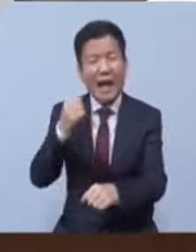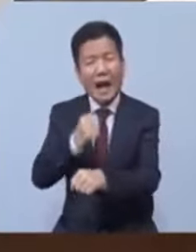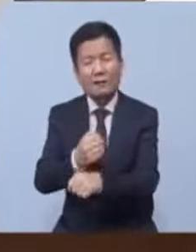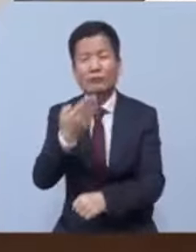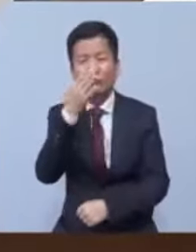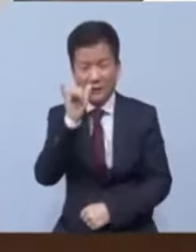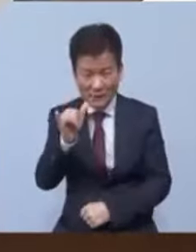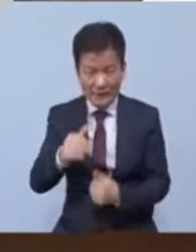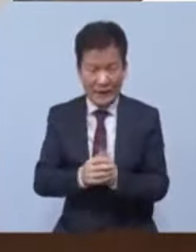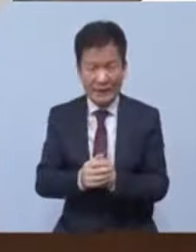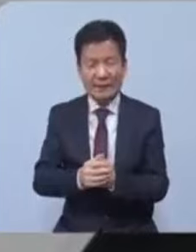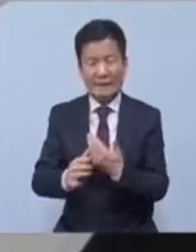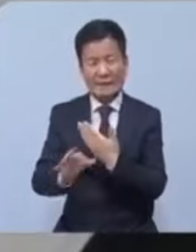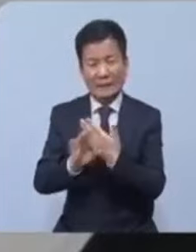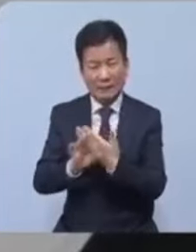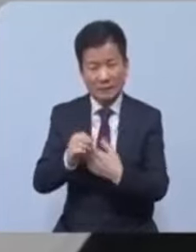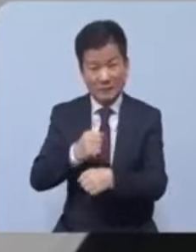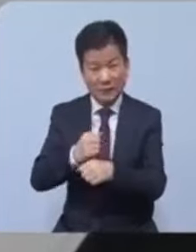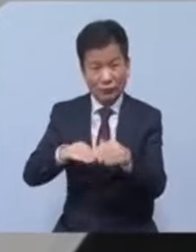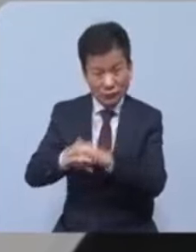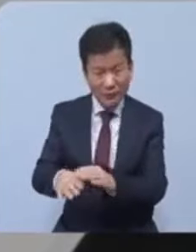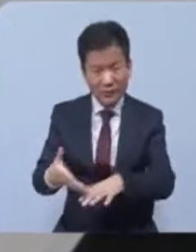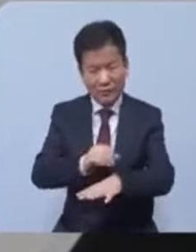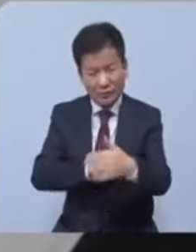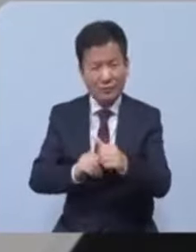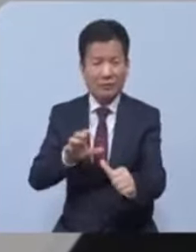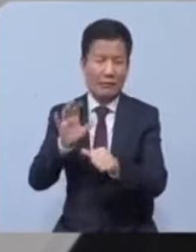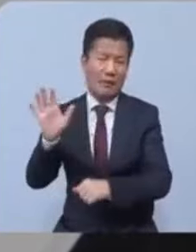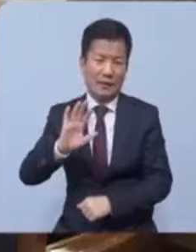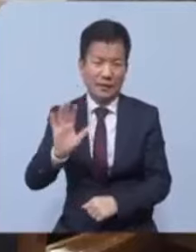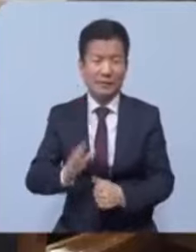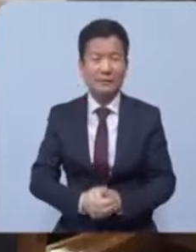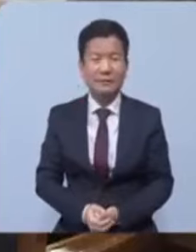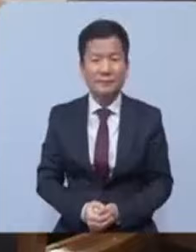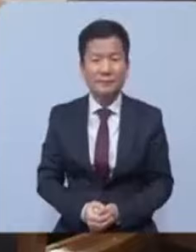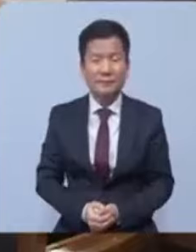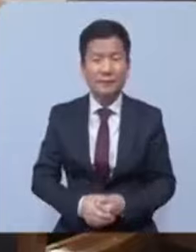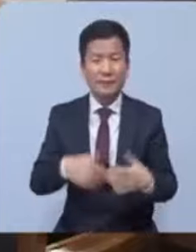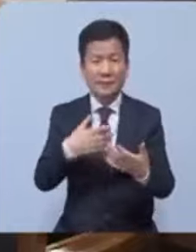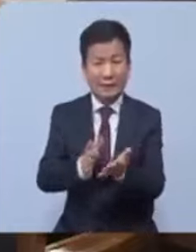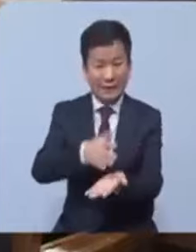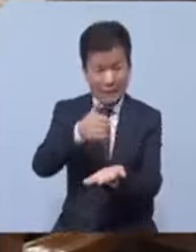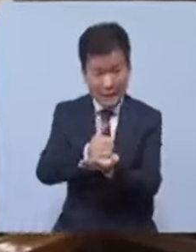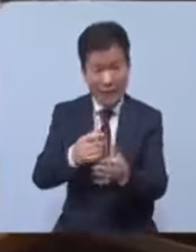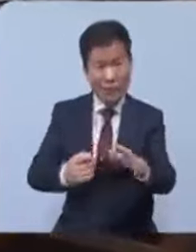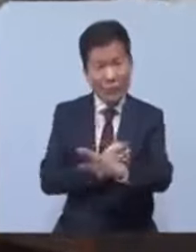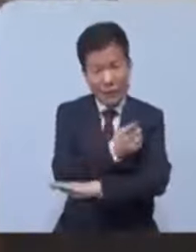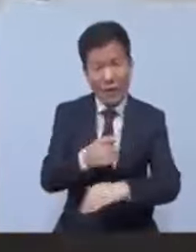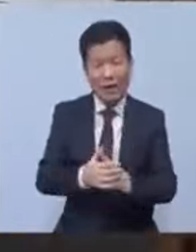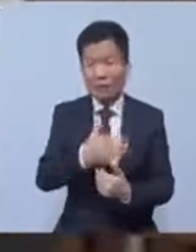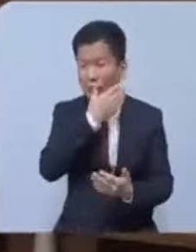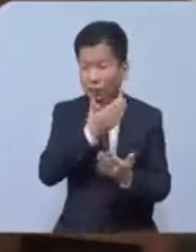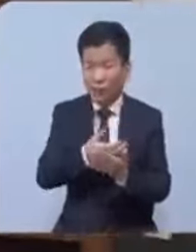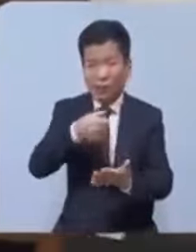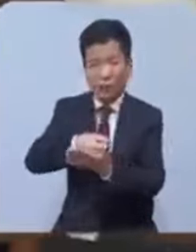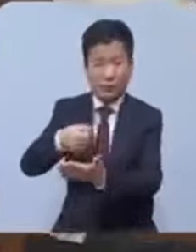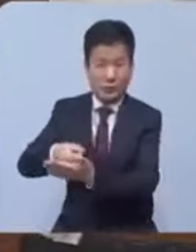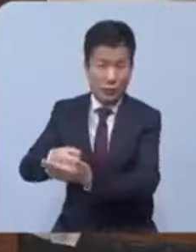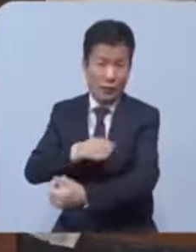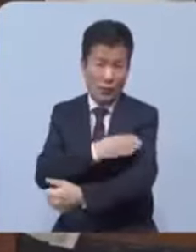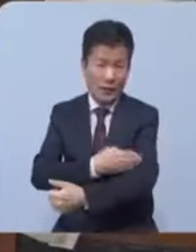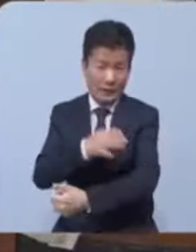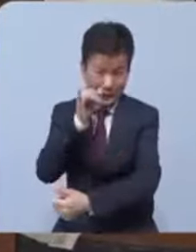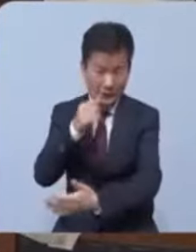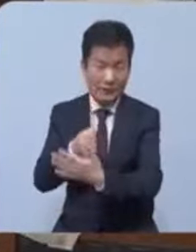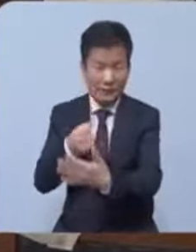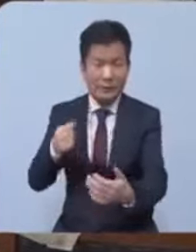있다, 임의 규정으로 둔 탓에 적극적이지 않은 겁니다. 단체장 이외에 어떤 지방 행정의 중요한 결정을 하고 하는